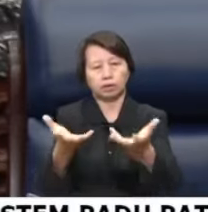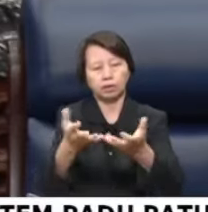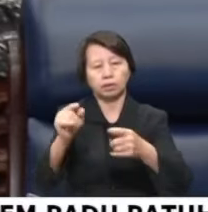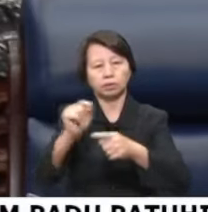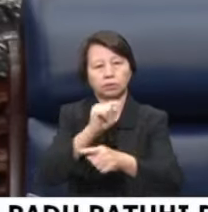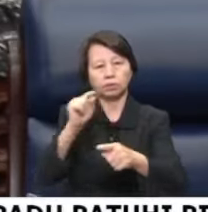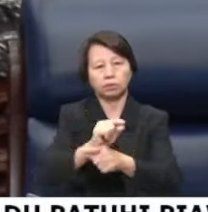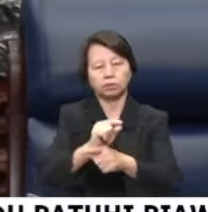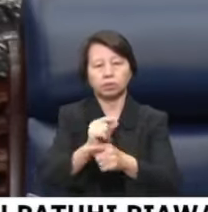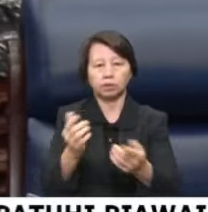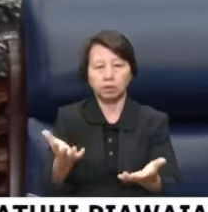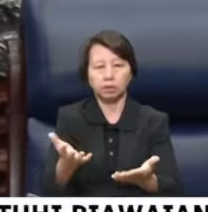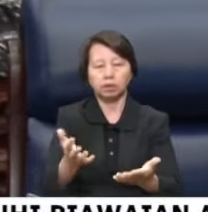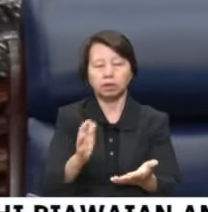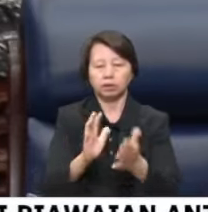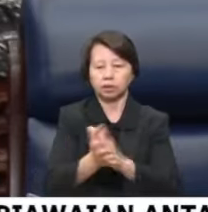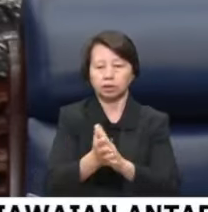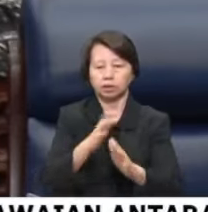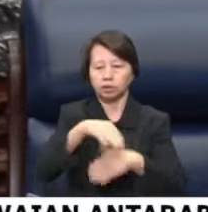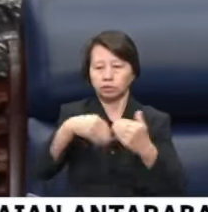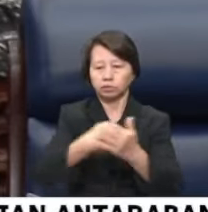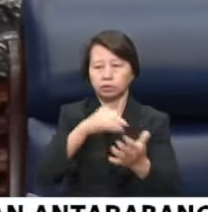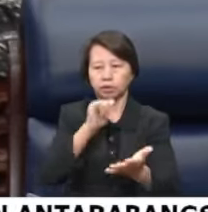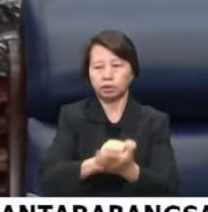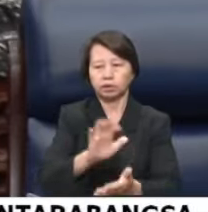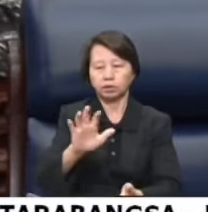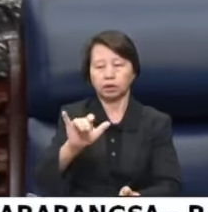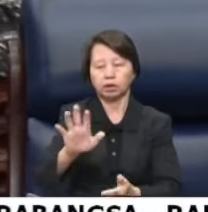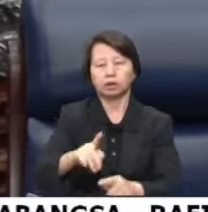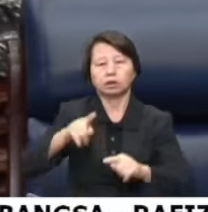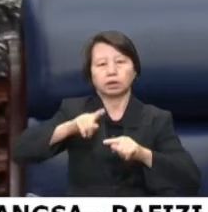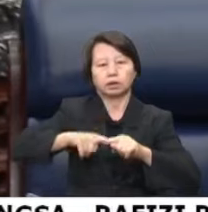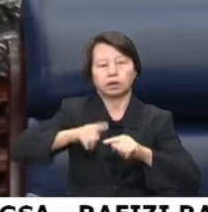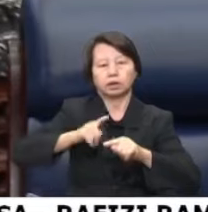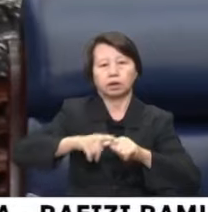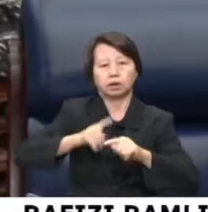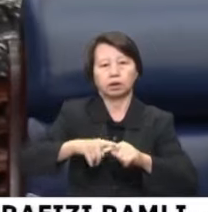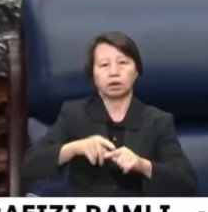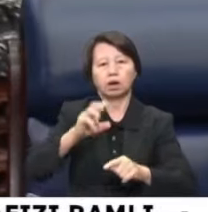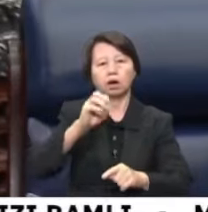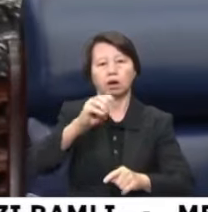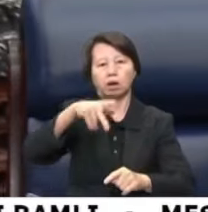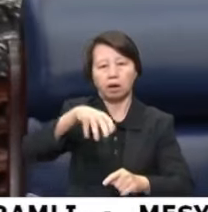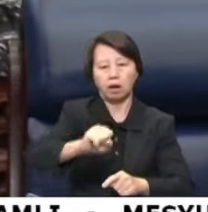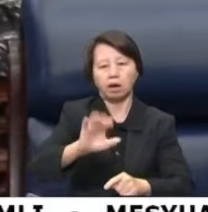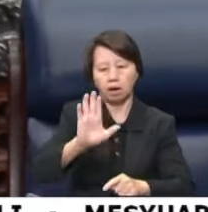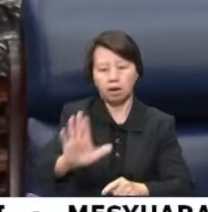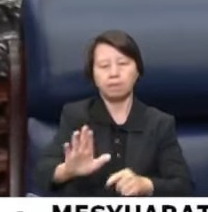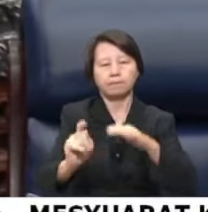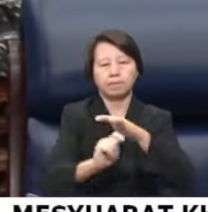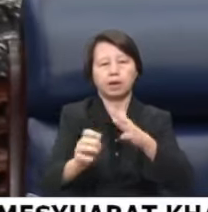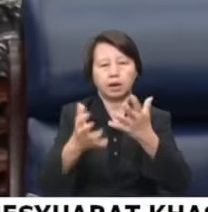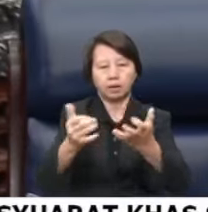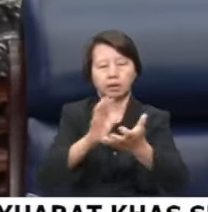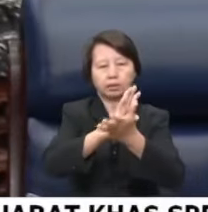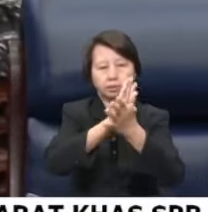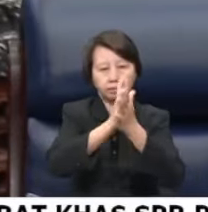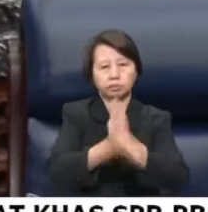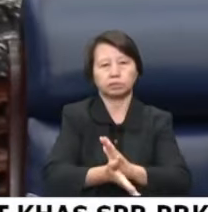gunakan. Jadi semuanya itu soalan yang Muhammad itu bergantung kepada operasi mereka yang nak